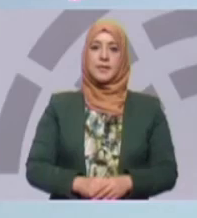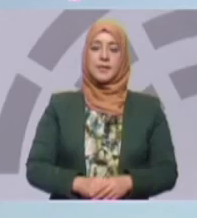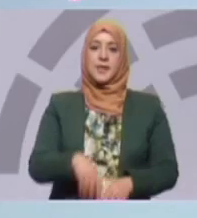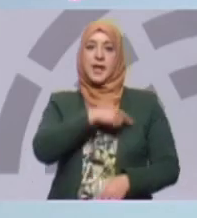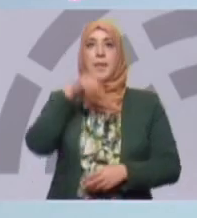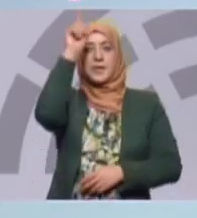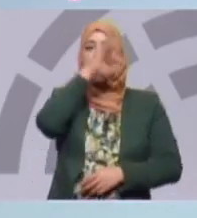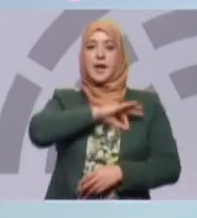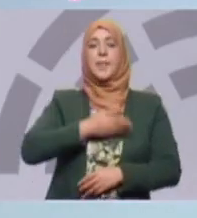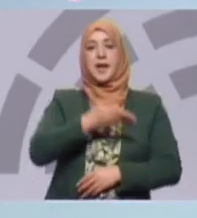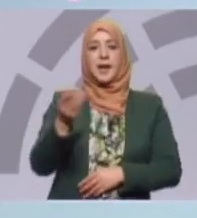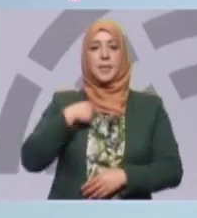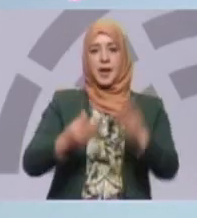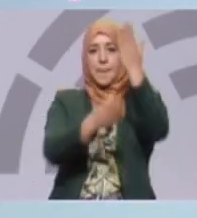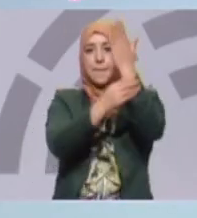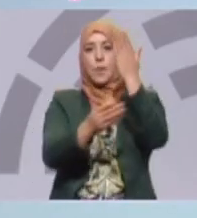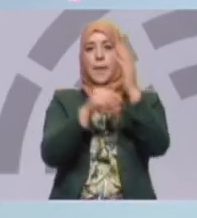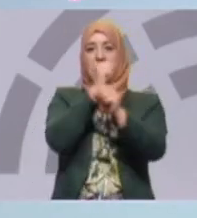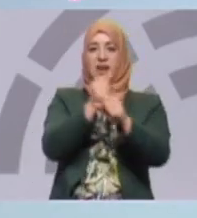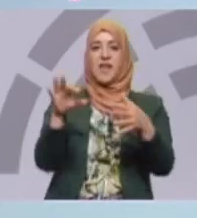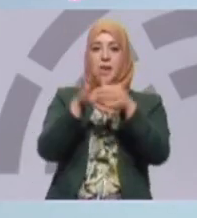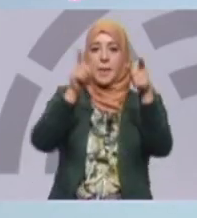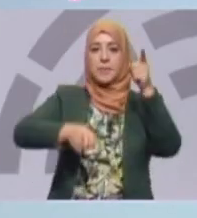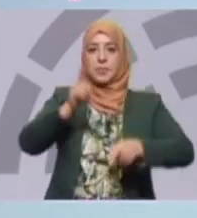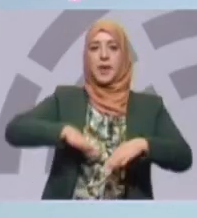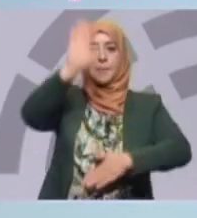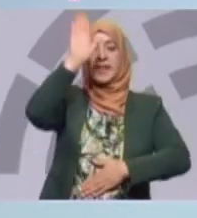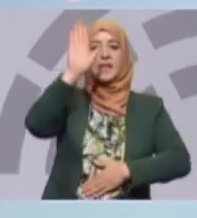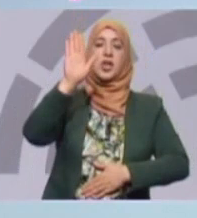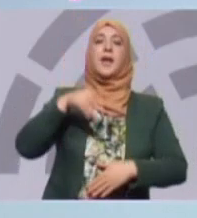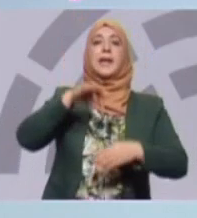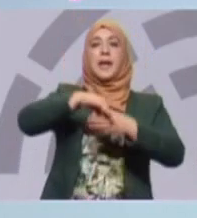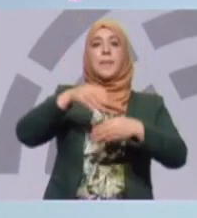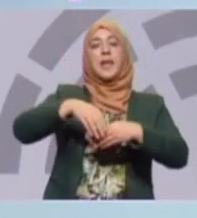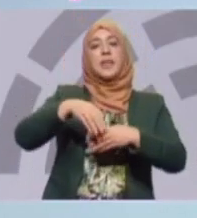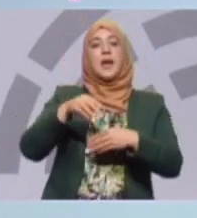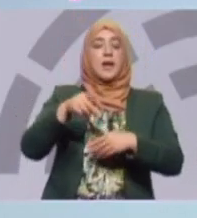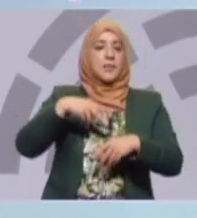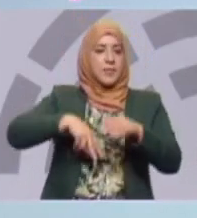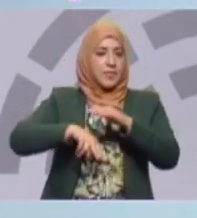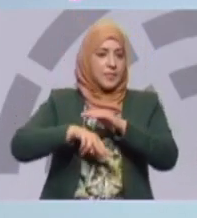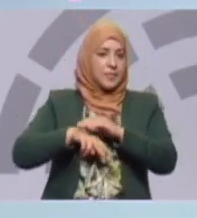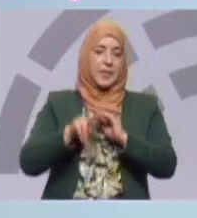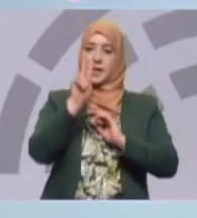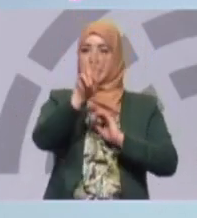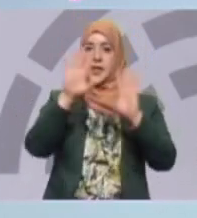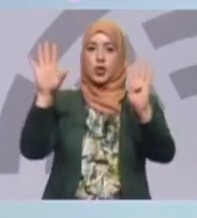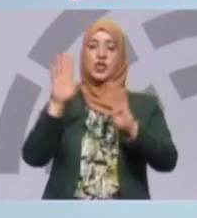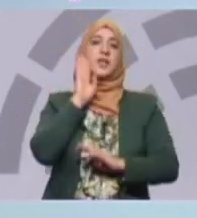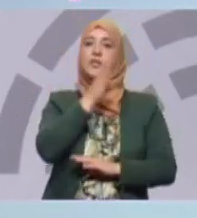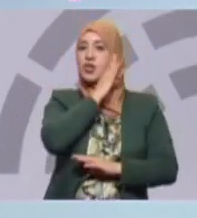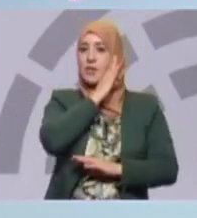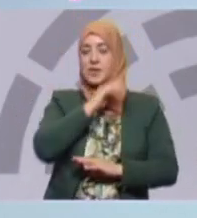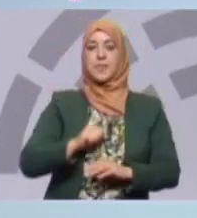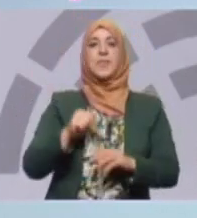بسم الله الرحمن الرحيم انا الاستاذ عصام قرفان المحامي لدى التعقيب مترشح للانتخابات التشريعيه 29 جانفي 2023 على الدائره الانتخابيه بلبل